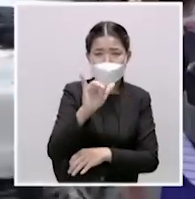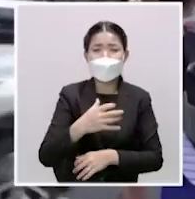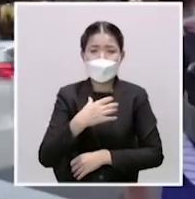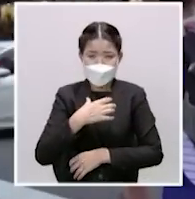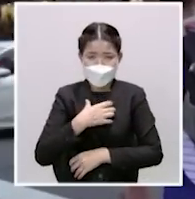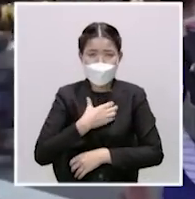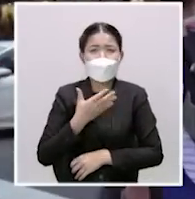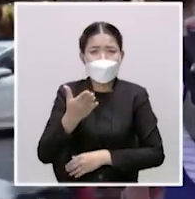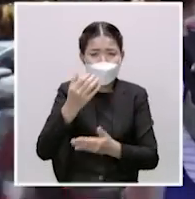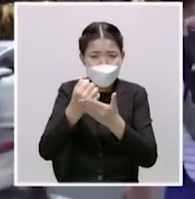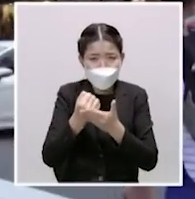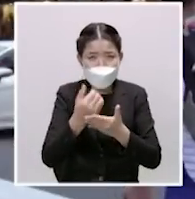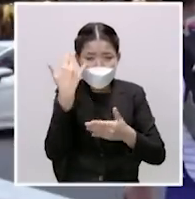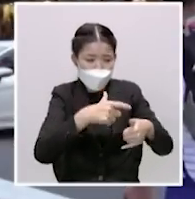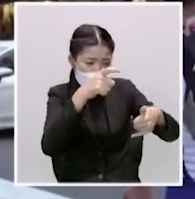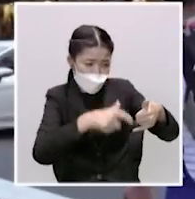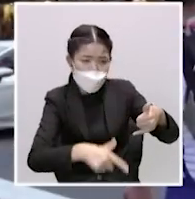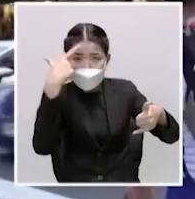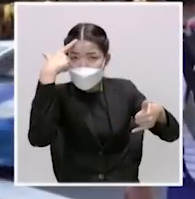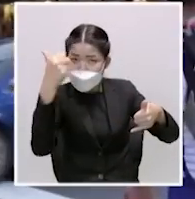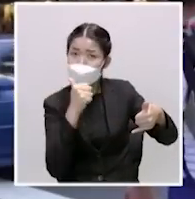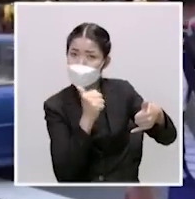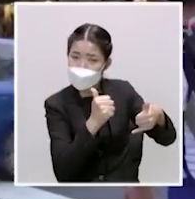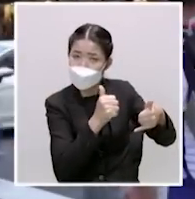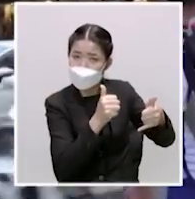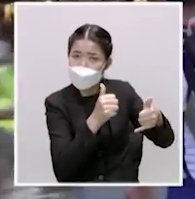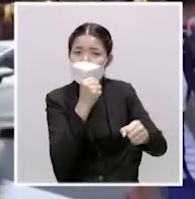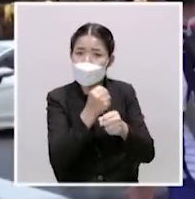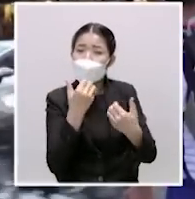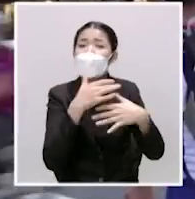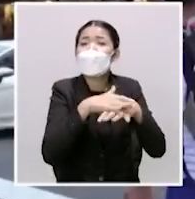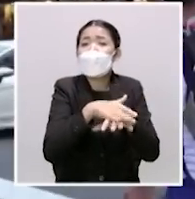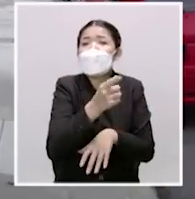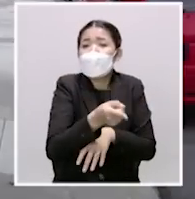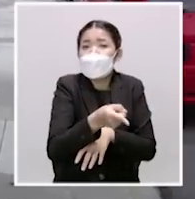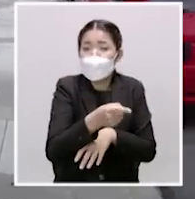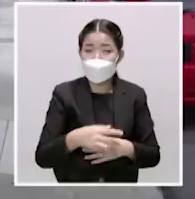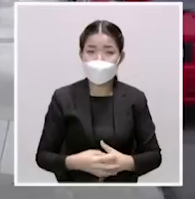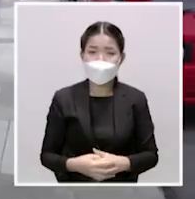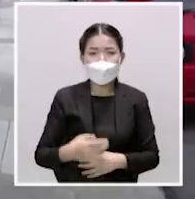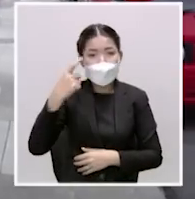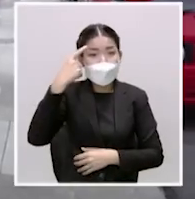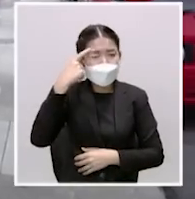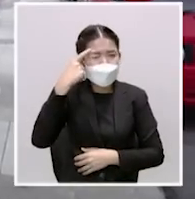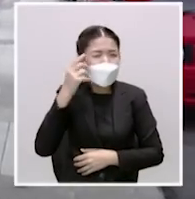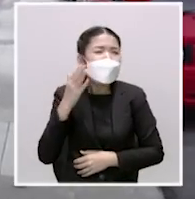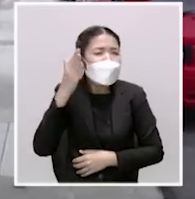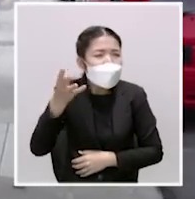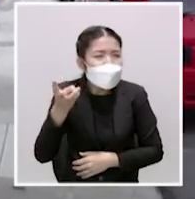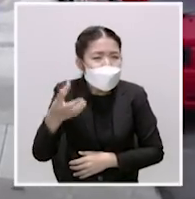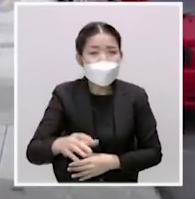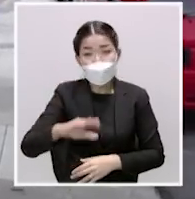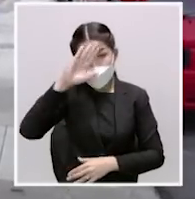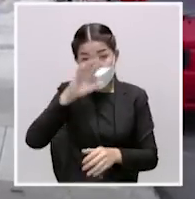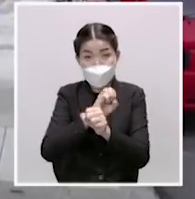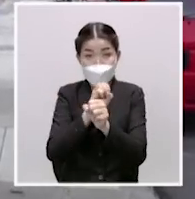นอยากจะรักษาคนเก่งคนดีคนที่มีศักยภาพนะครับมาร่วมทำงานเก็บไว ้ เชื่อมั่นว่าไม่นานนี้นะครับโรคโอมิ